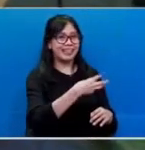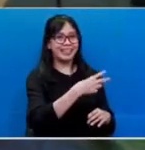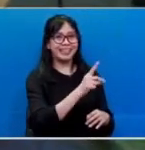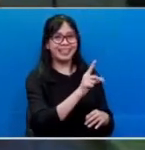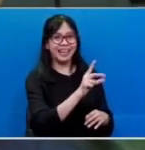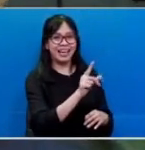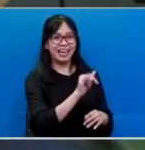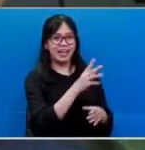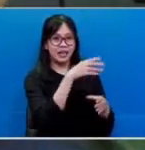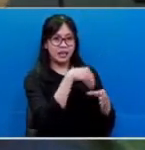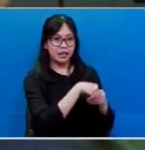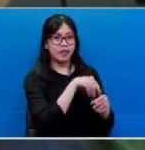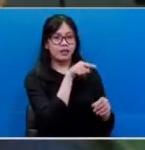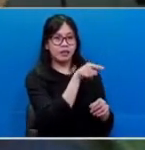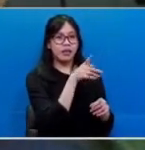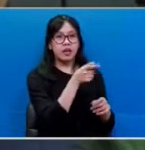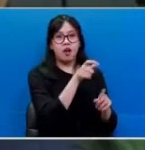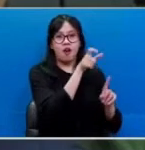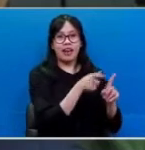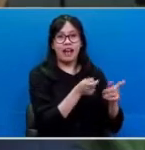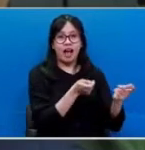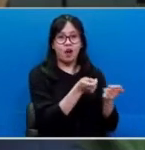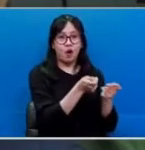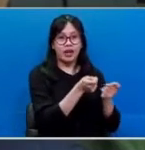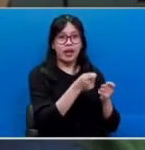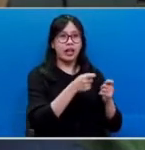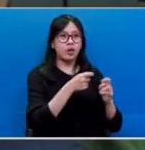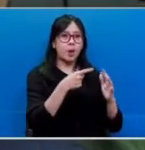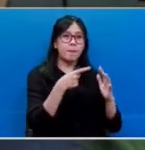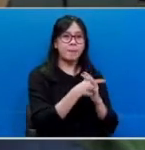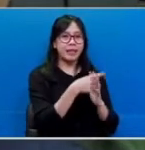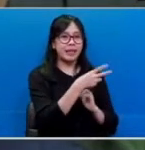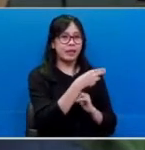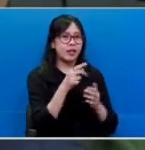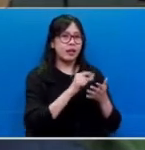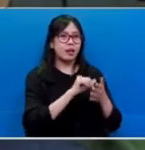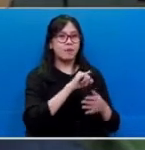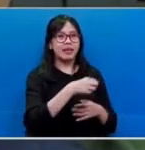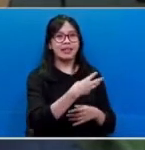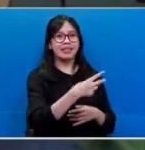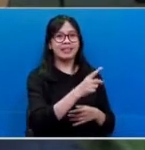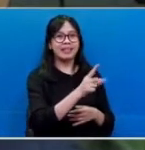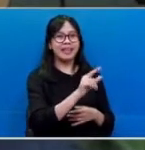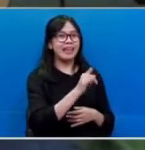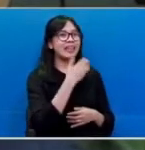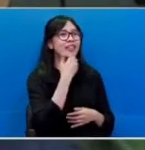koordinator komite pemilh Indonesia Pak jer sumampau sudah bergabung bersama kami terima kasih selamat malam Pak